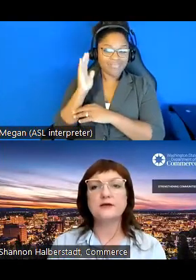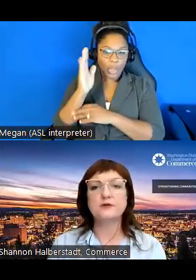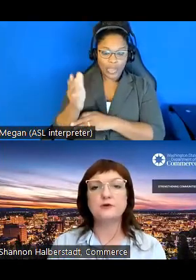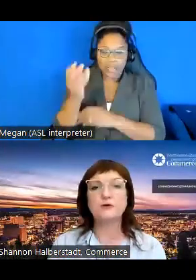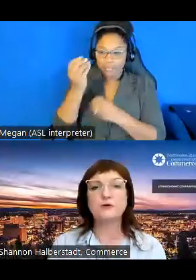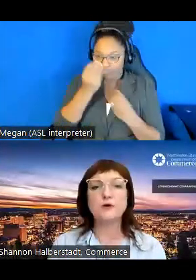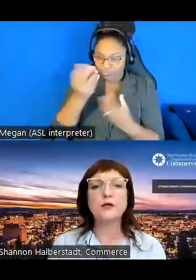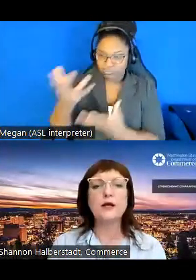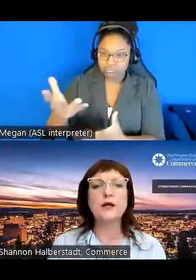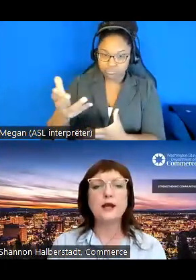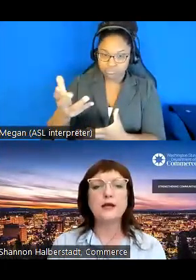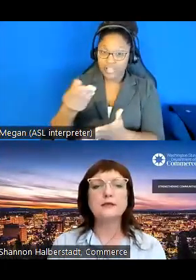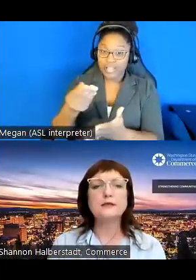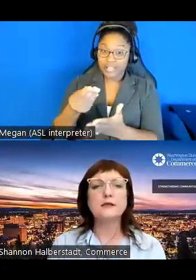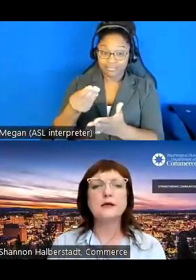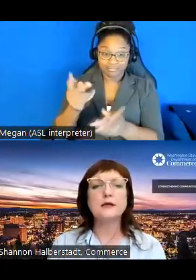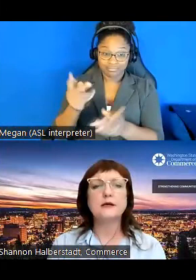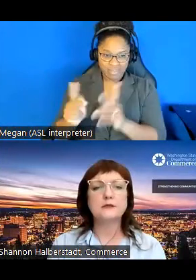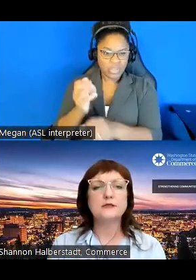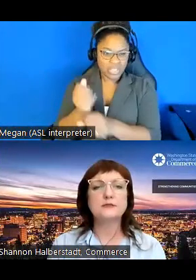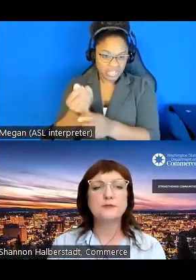10월 초에는 성공 회의소에서